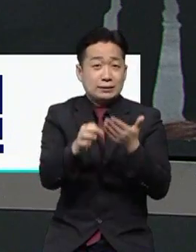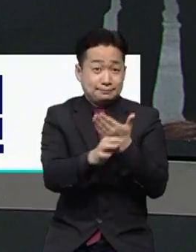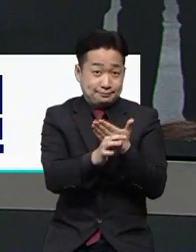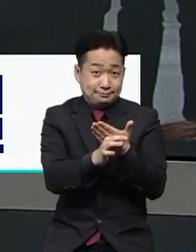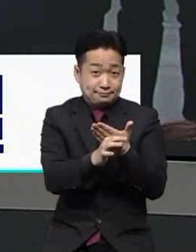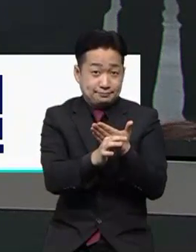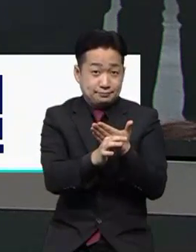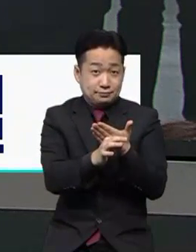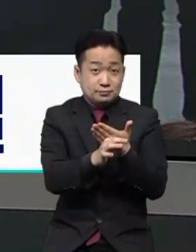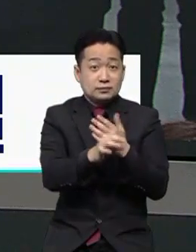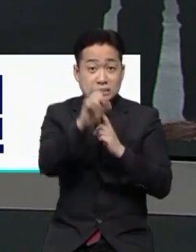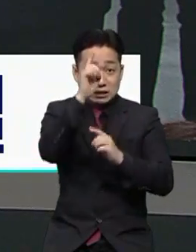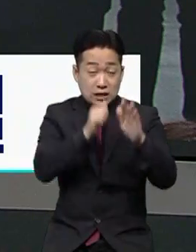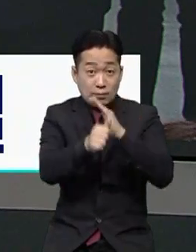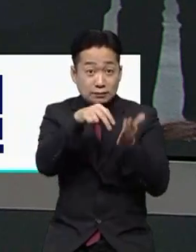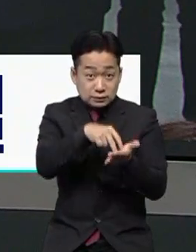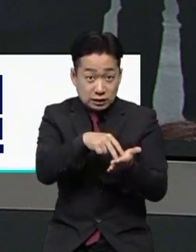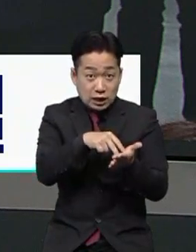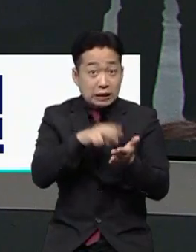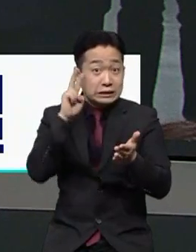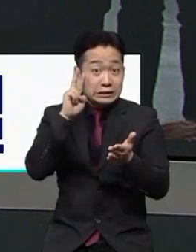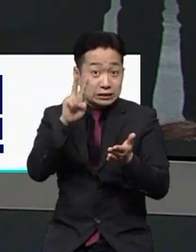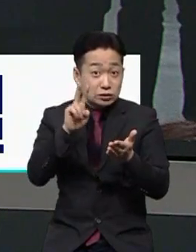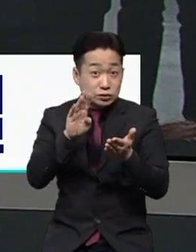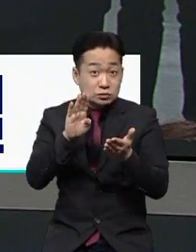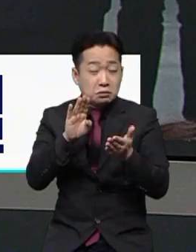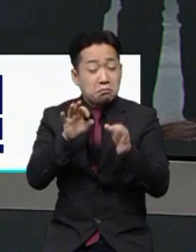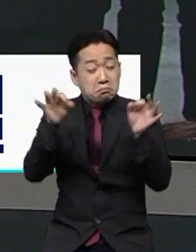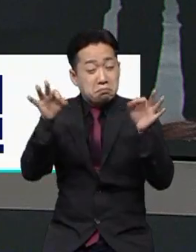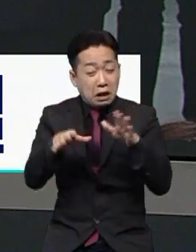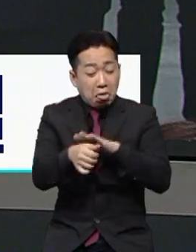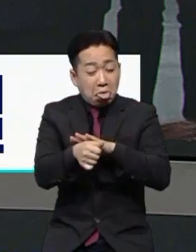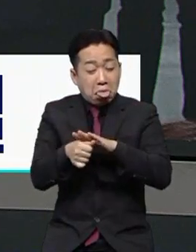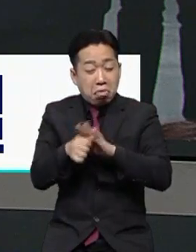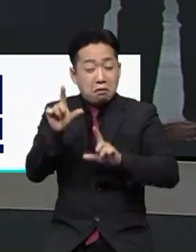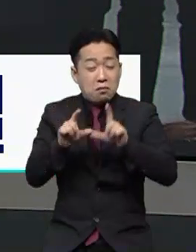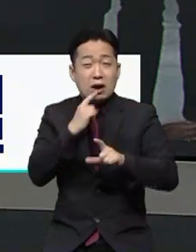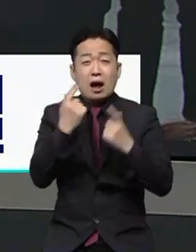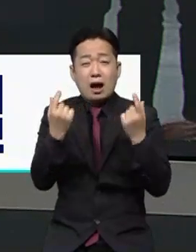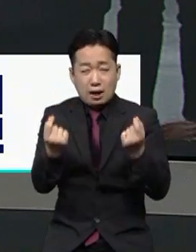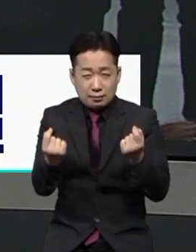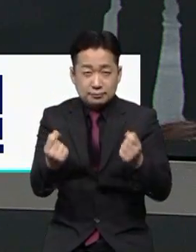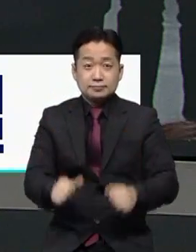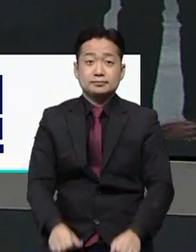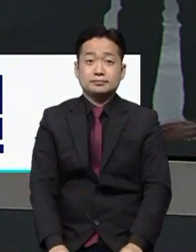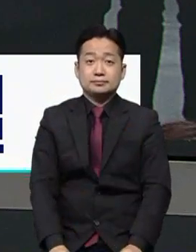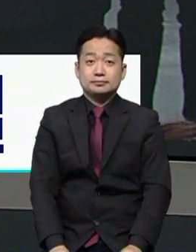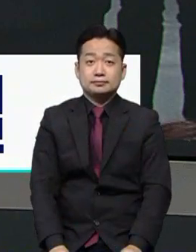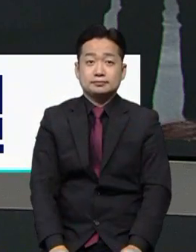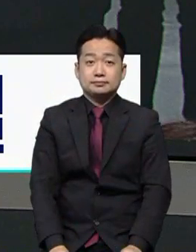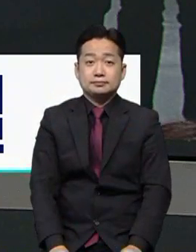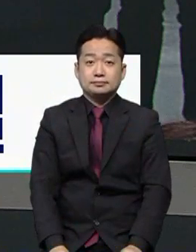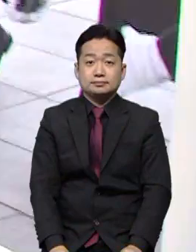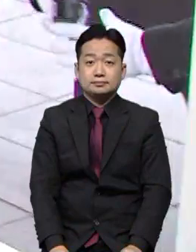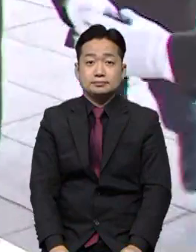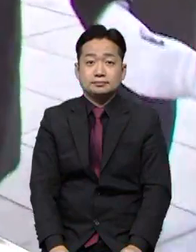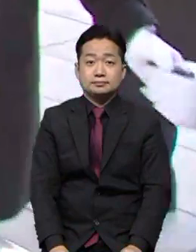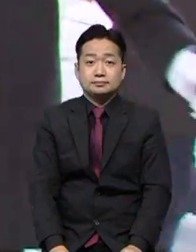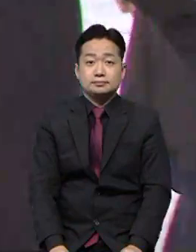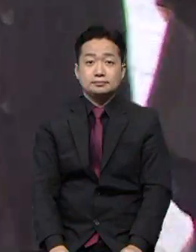내렸는데 이 대표 입장에선 이틀 만에 뒷걸음질 친 모양새가 됐습니다. 김민정 기자입니다.